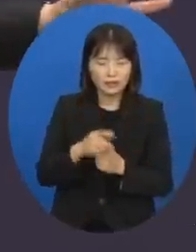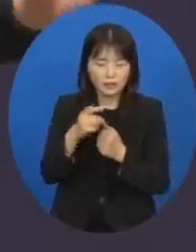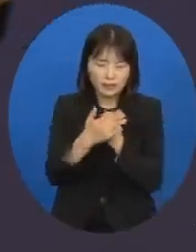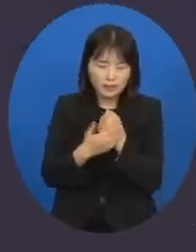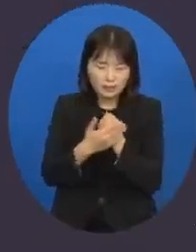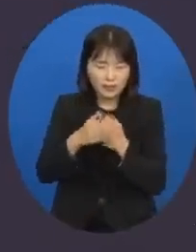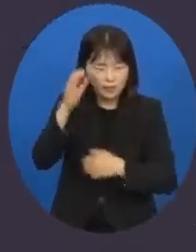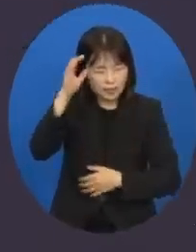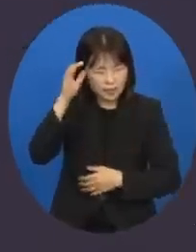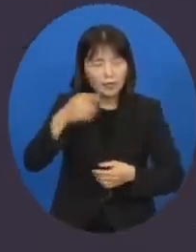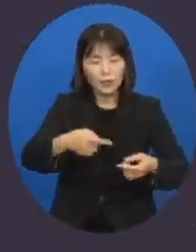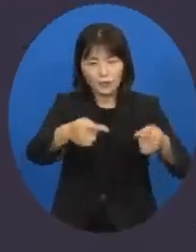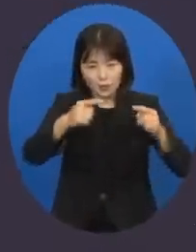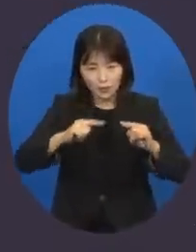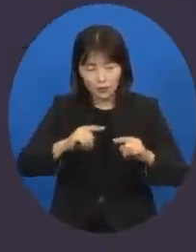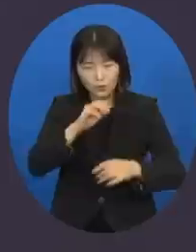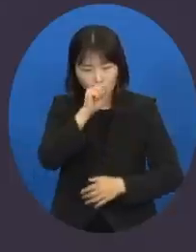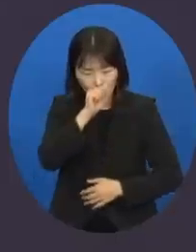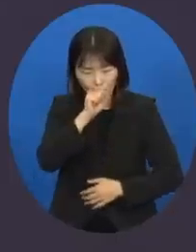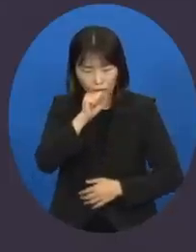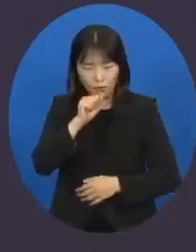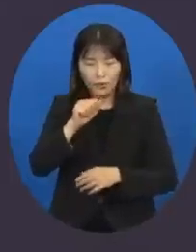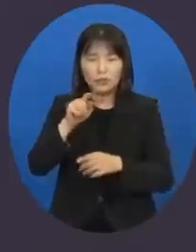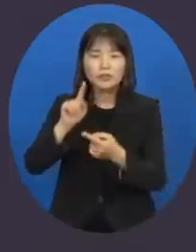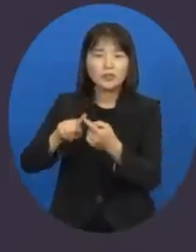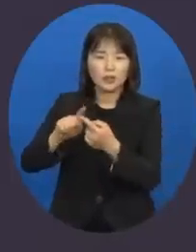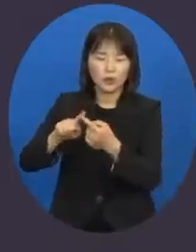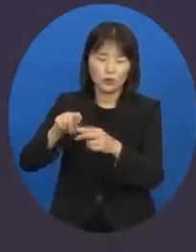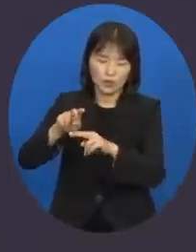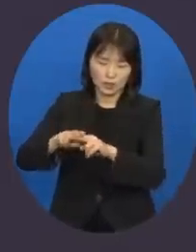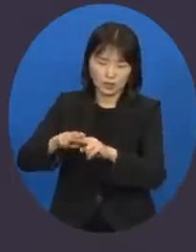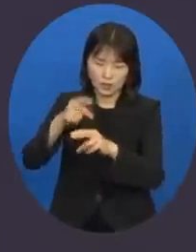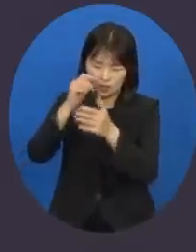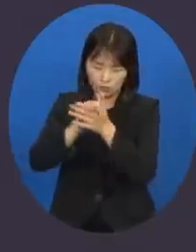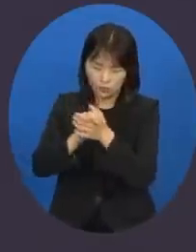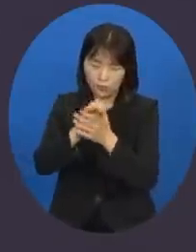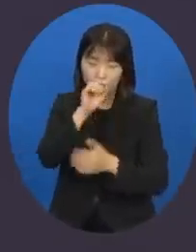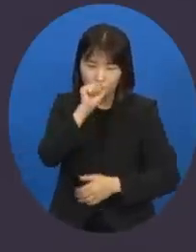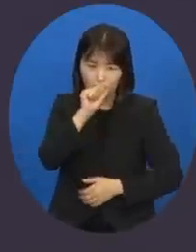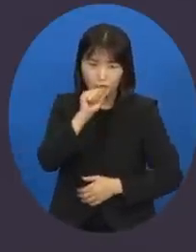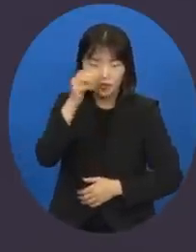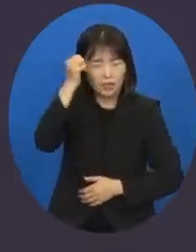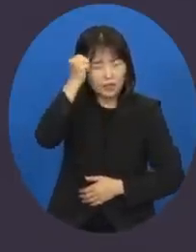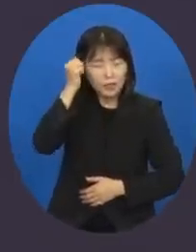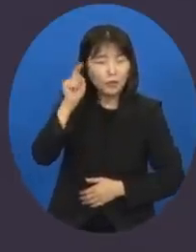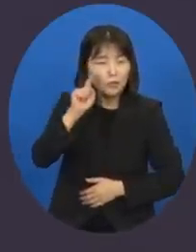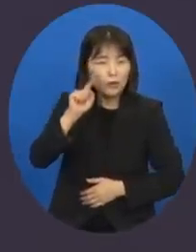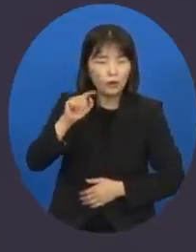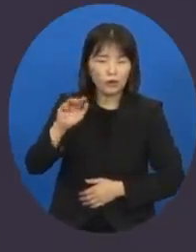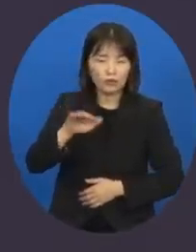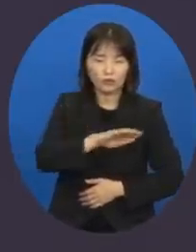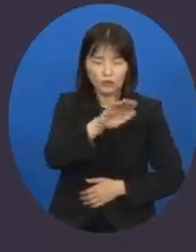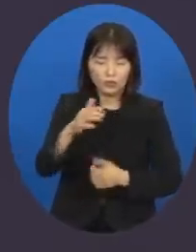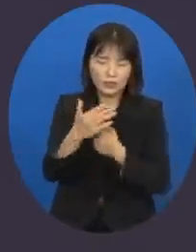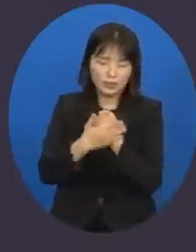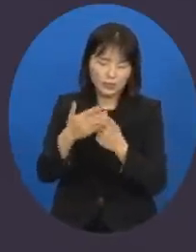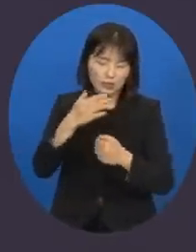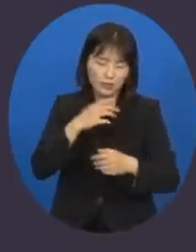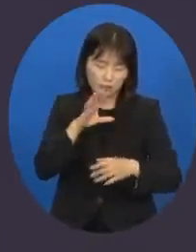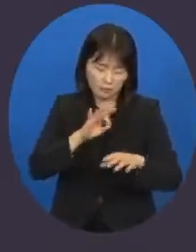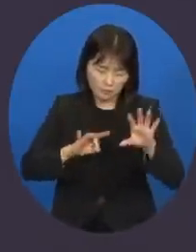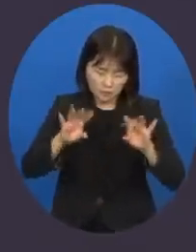좋고요. 앉은 자리에서 기도해도 좋습니다. 기억하실 것은 우리에게는 한 번도 은혜가 마른 적이 없었다는 것입니다.